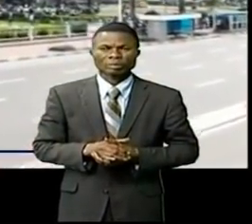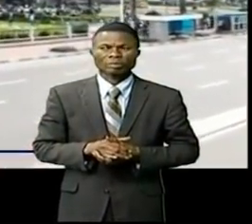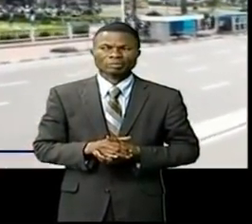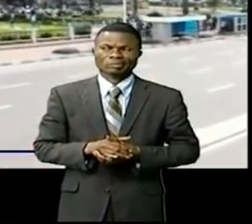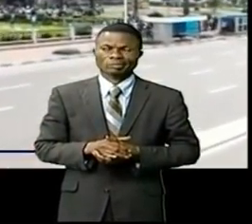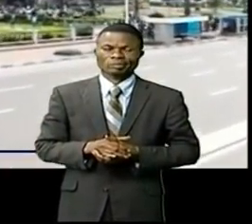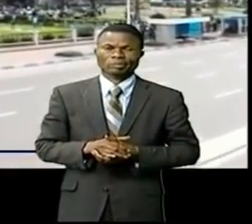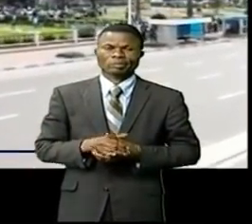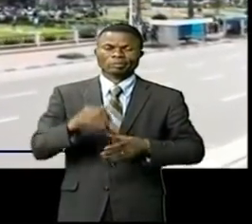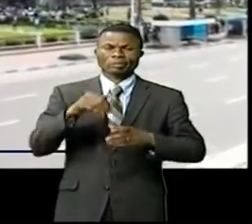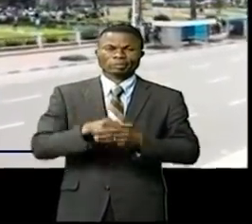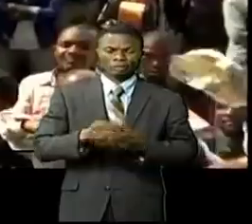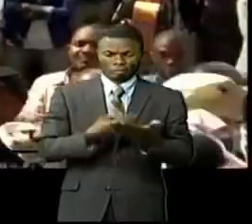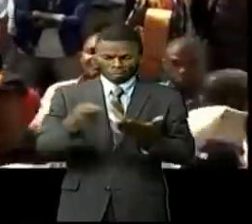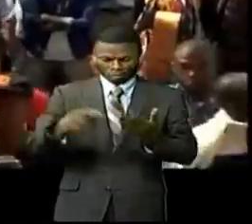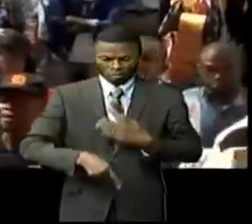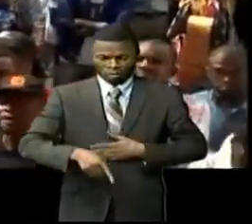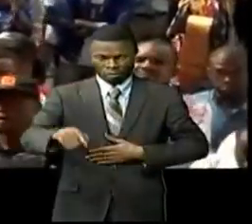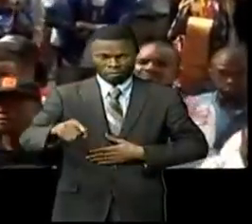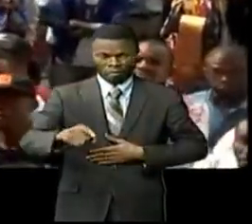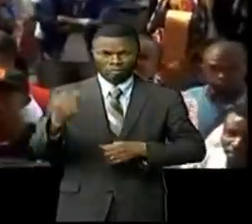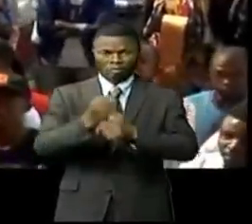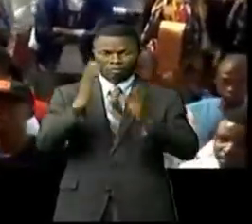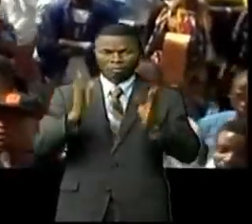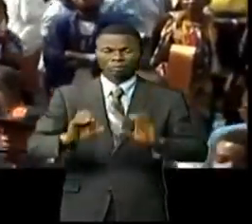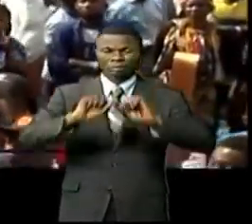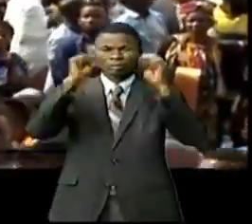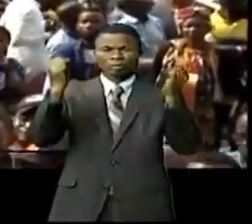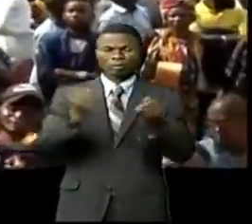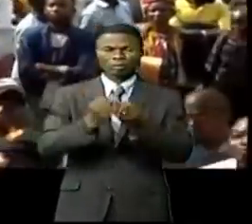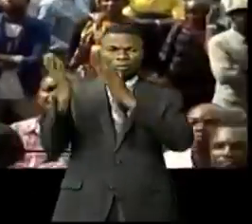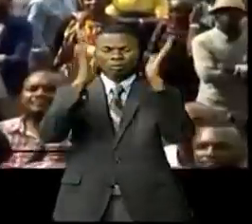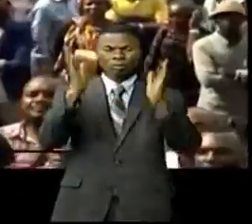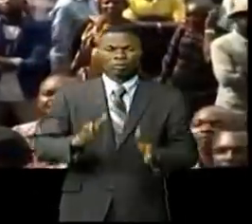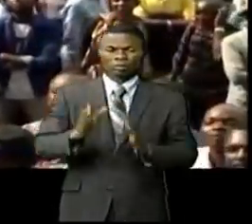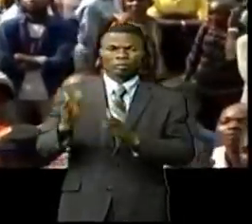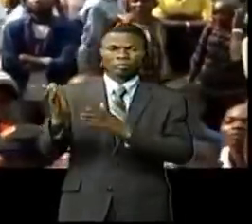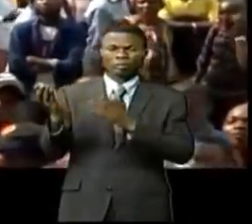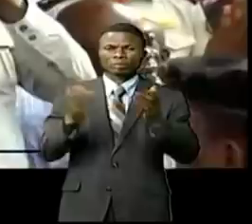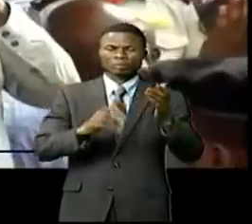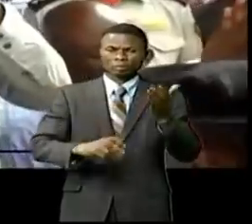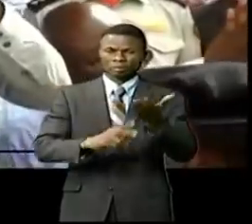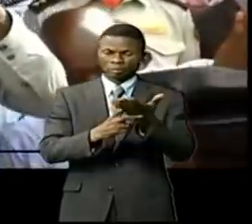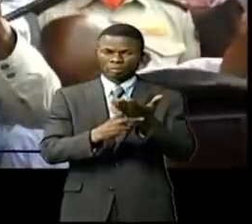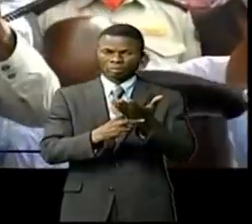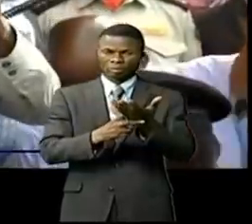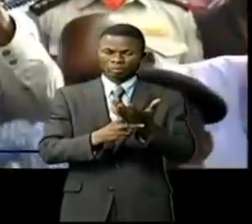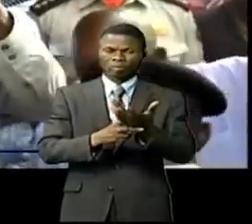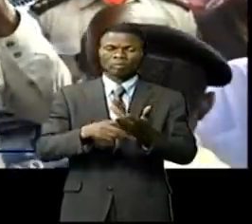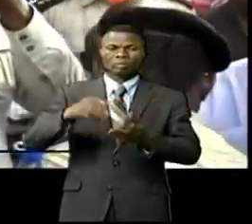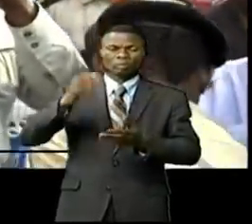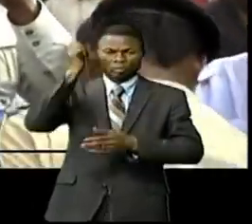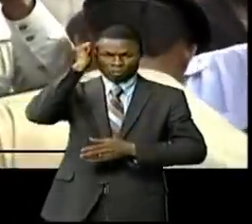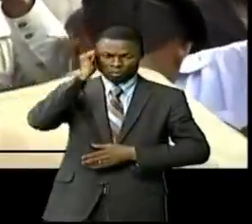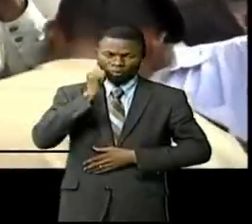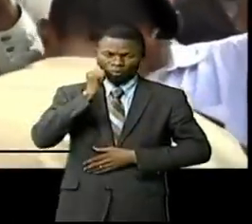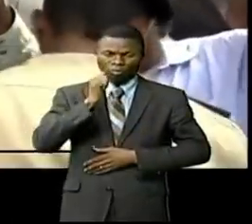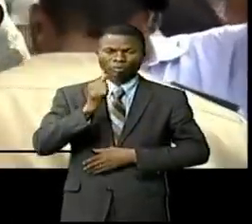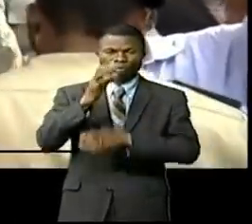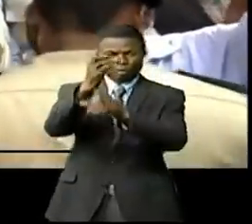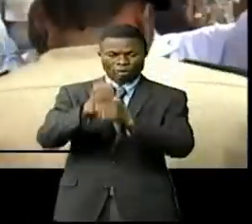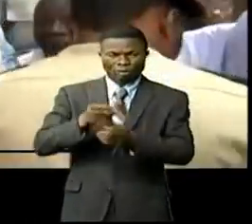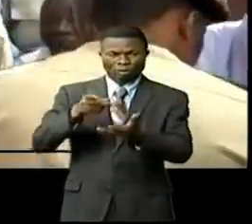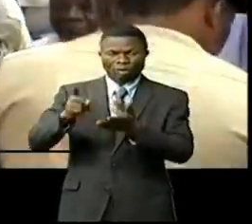Au courant de cette semaine, les agents de la Société commerciale de transport et port vont percevoir 2 mois de salaire sur